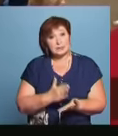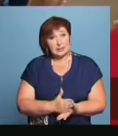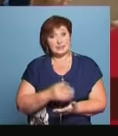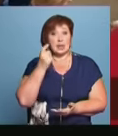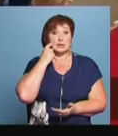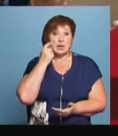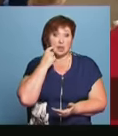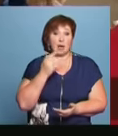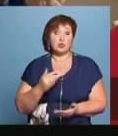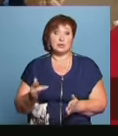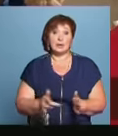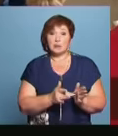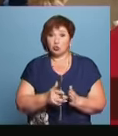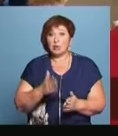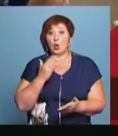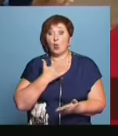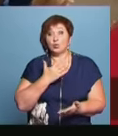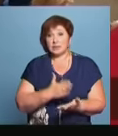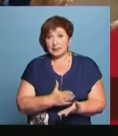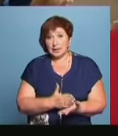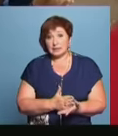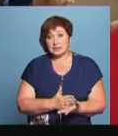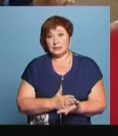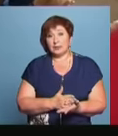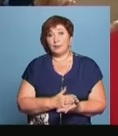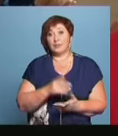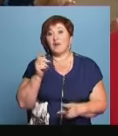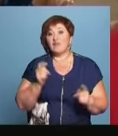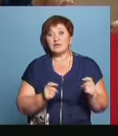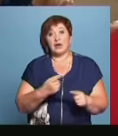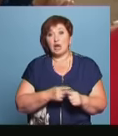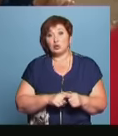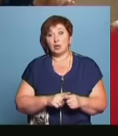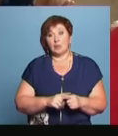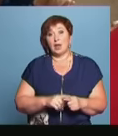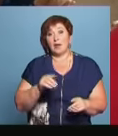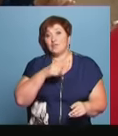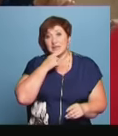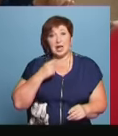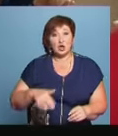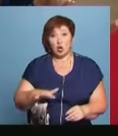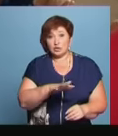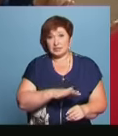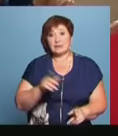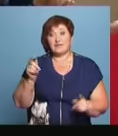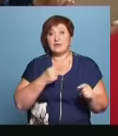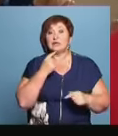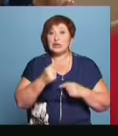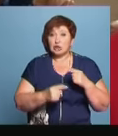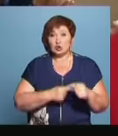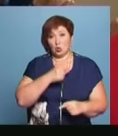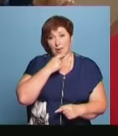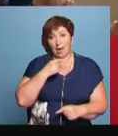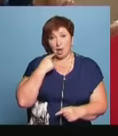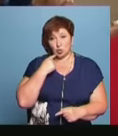земле храмов очень много. У нас есть и фестиваль, который мы проводим всегда, и всероссийский у нас такой фестиваль традиционной русской культуры,